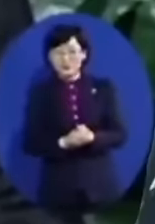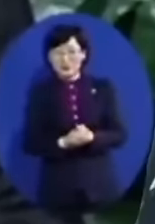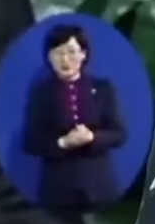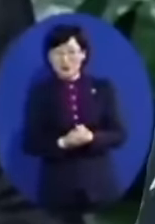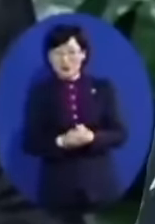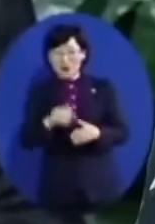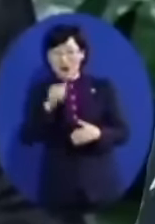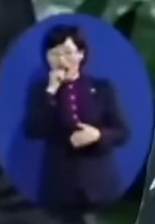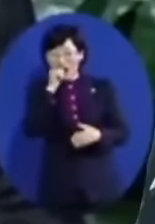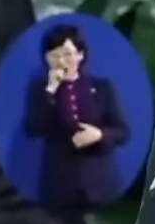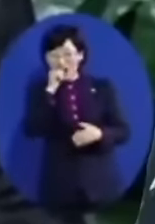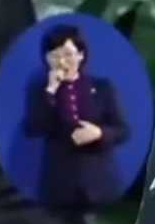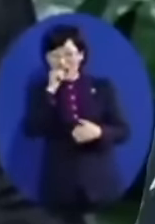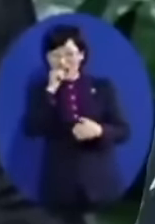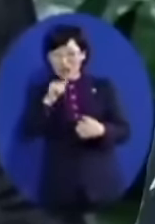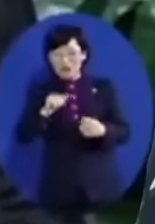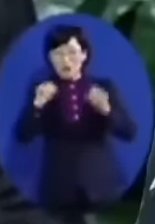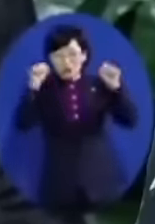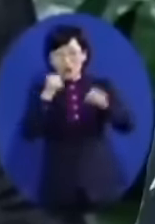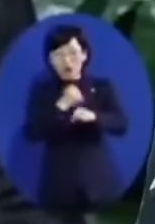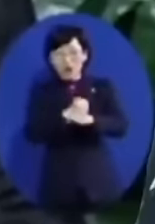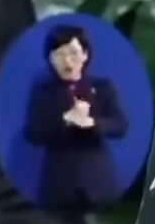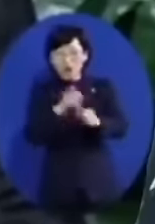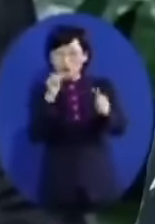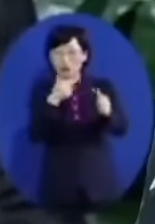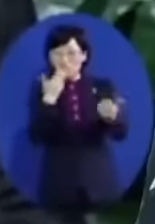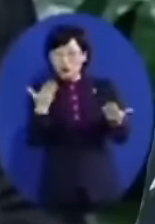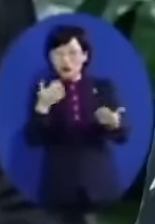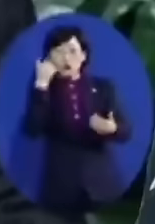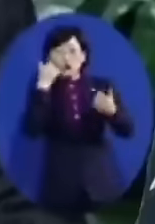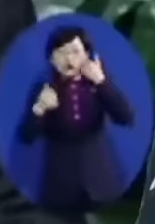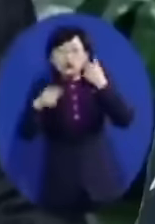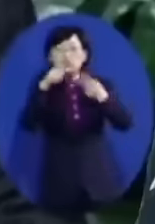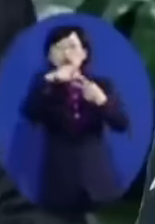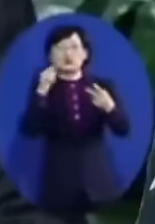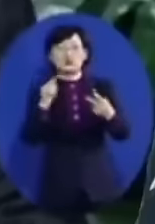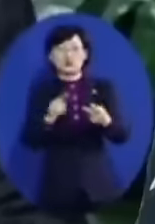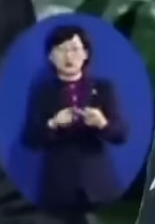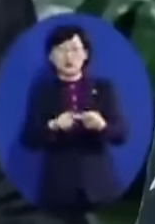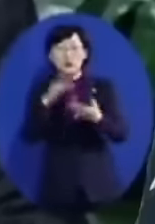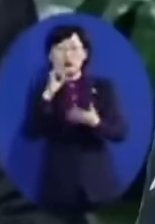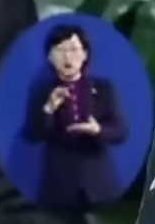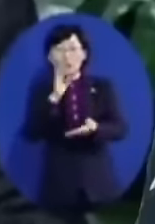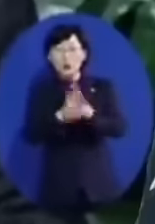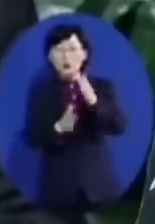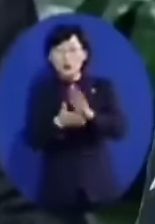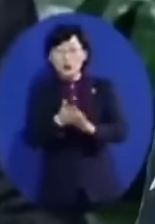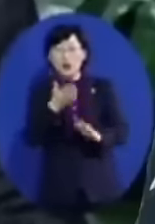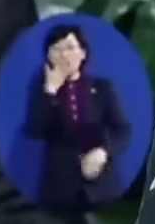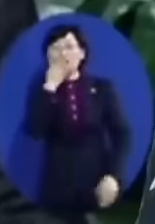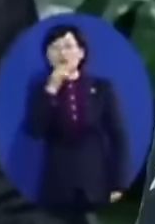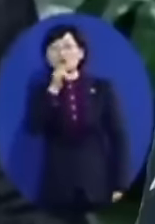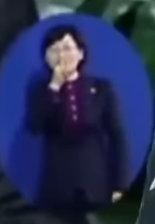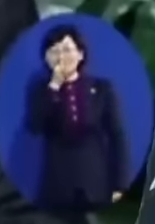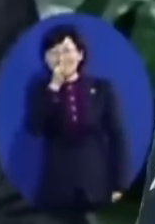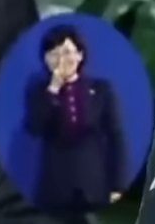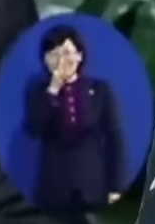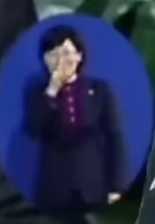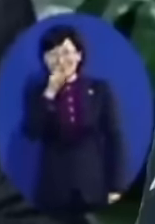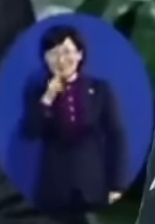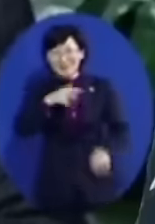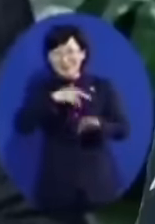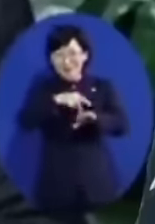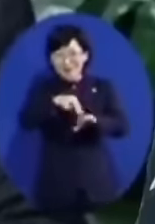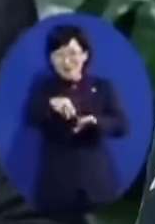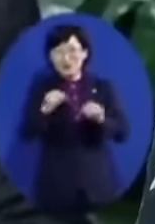철봉해라 그러지 않냐 하시고, 누구든지 돈 안 드리고도 할 수 있는 걷는